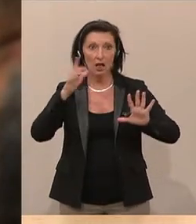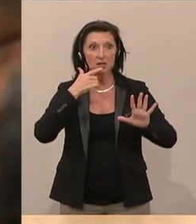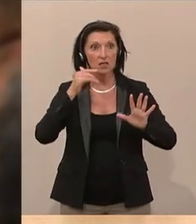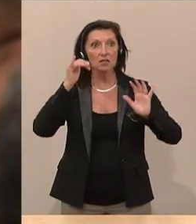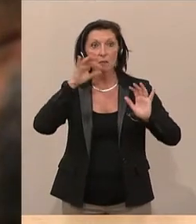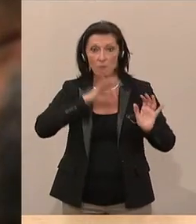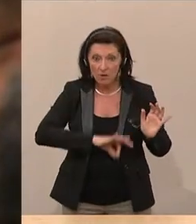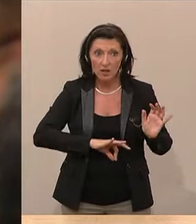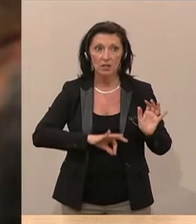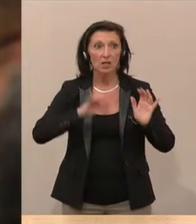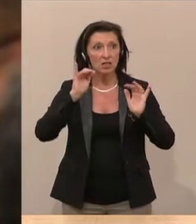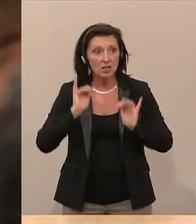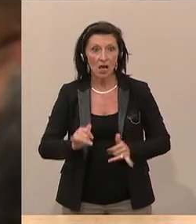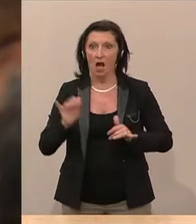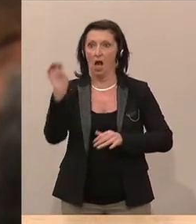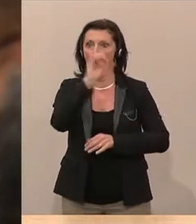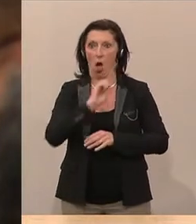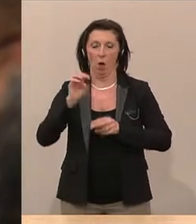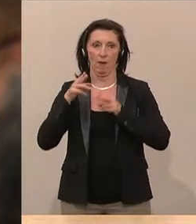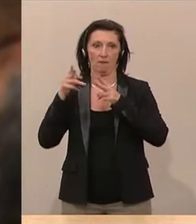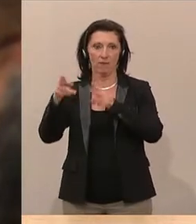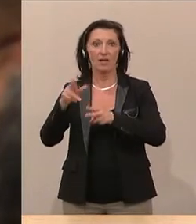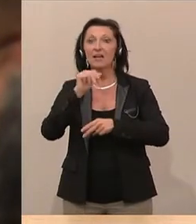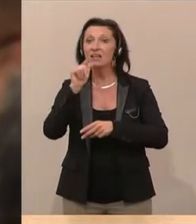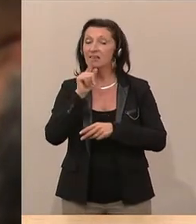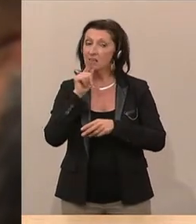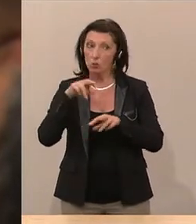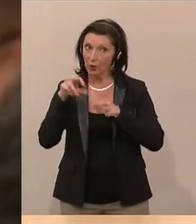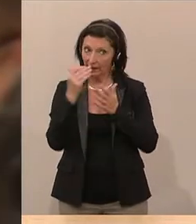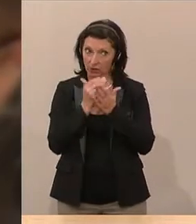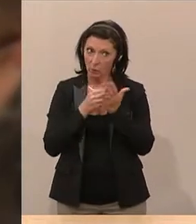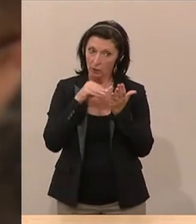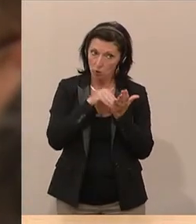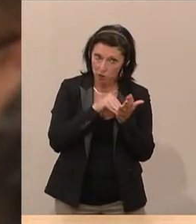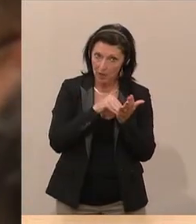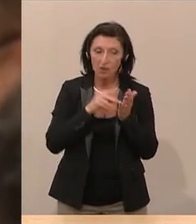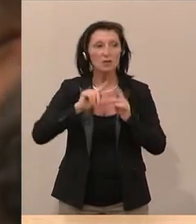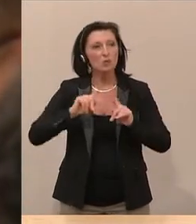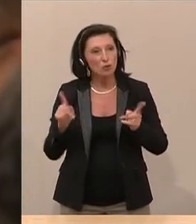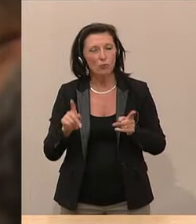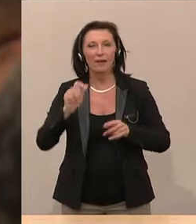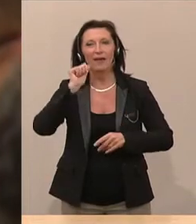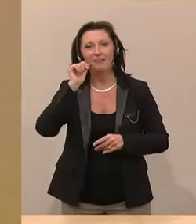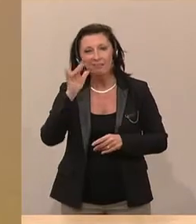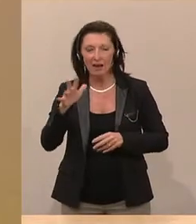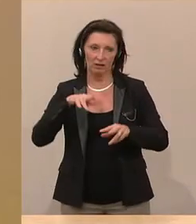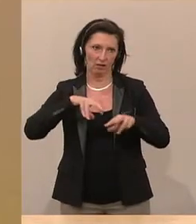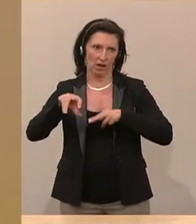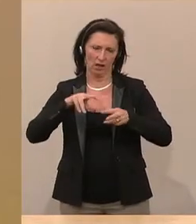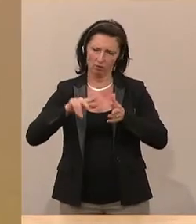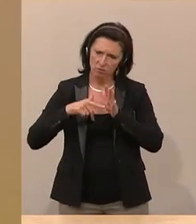auch verpflichtet. Und das nicht nur in einem Regierungsprogramm verankert, sondern durch ihres tagtägliches Handeln und